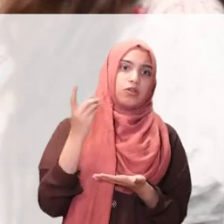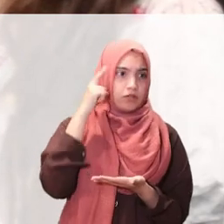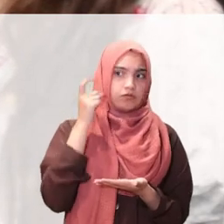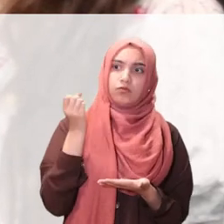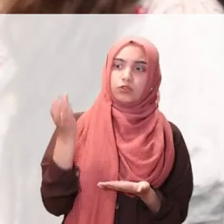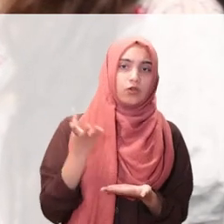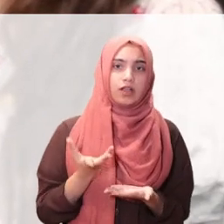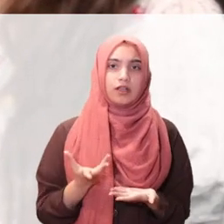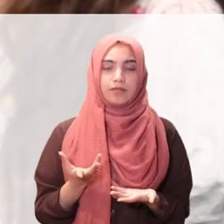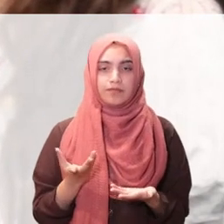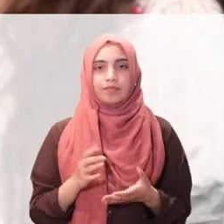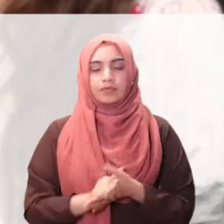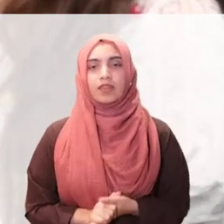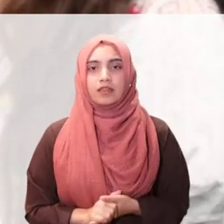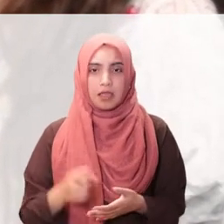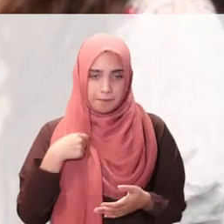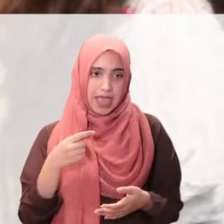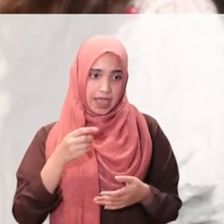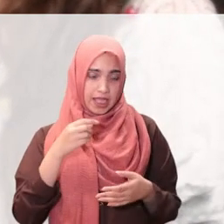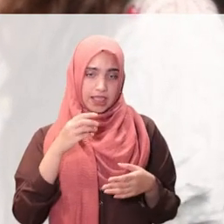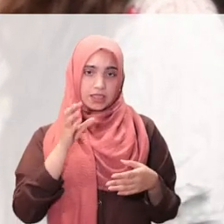मिड नाईट मिड मुंबई